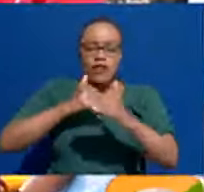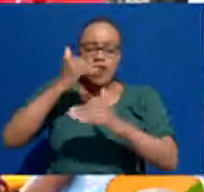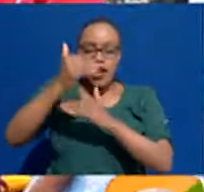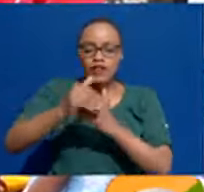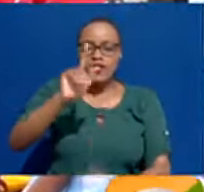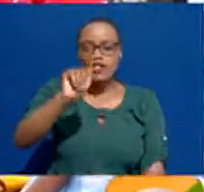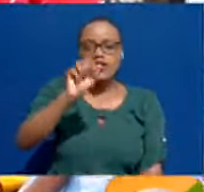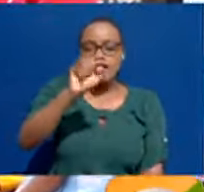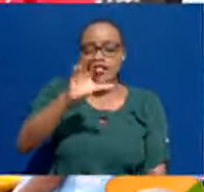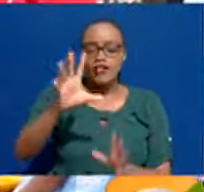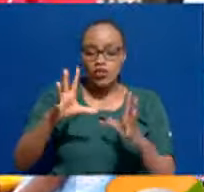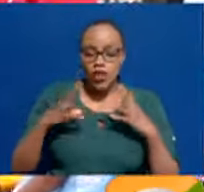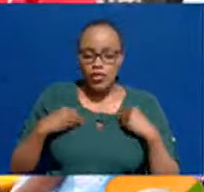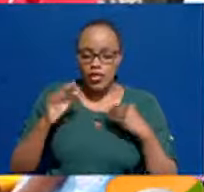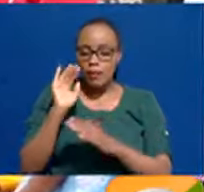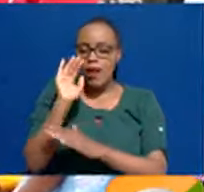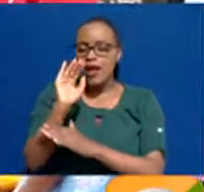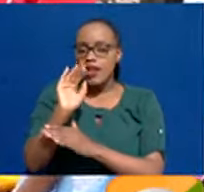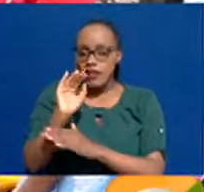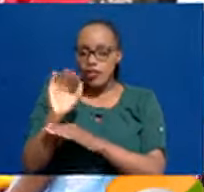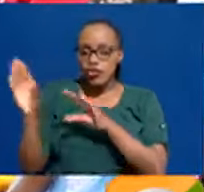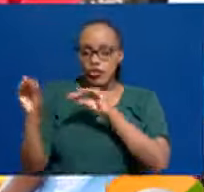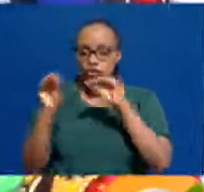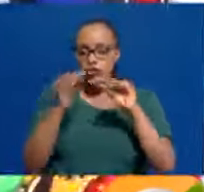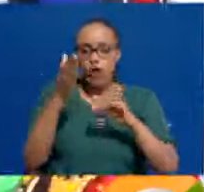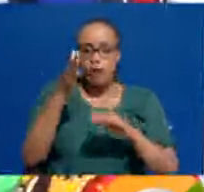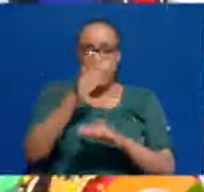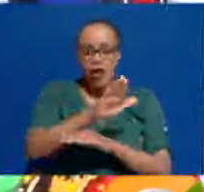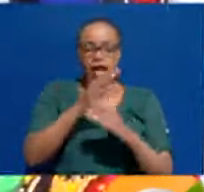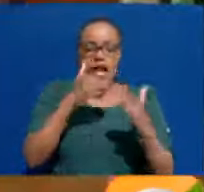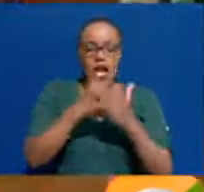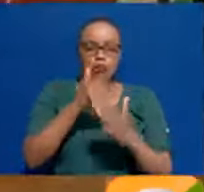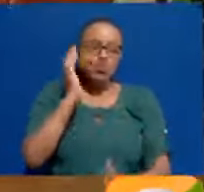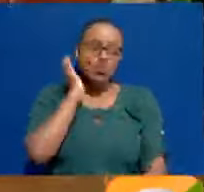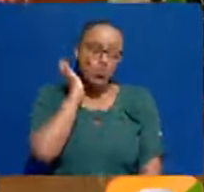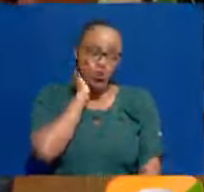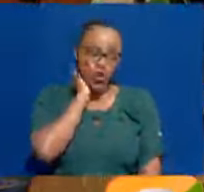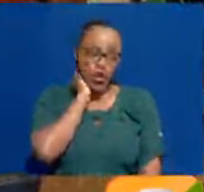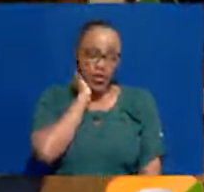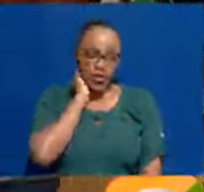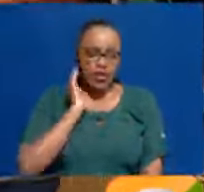kuajiri walimu kukubali ombi lake la kuhamishwa hadi kaunti ya Murang'a.